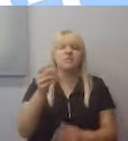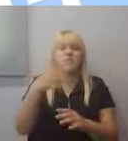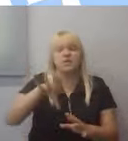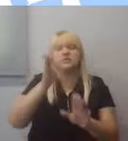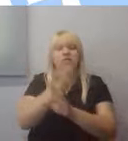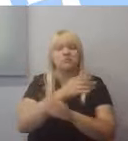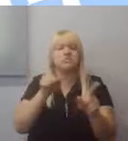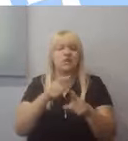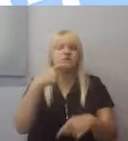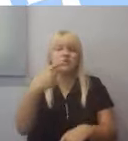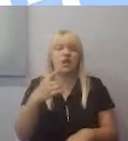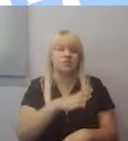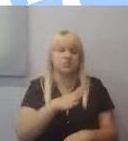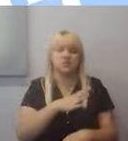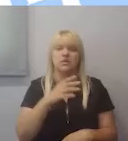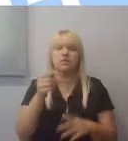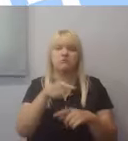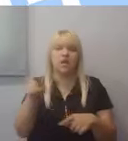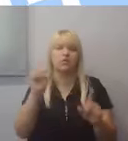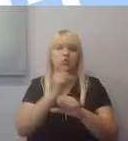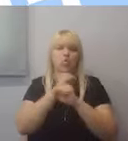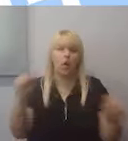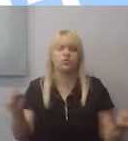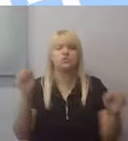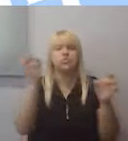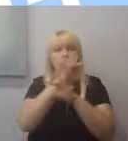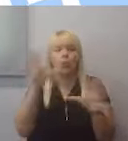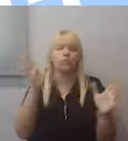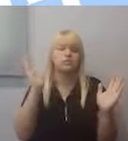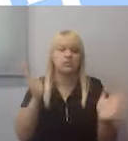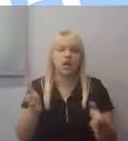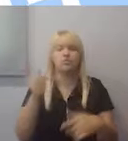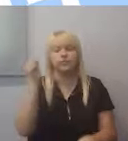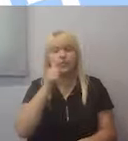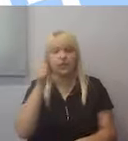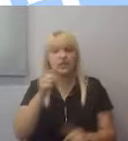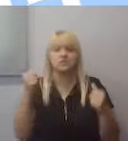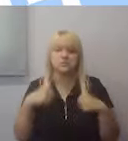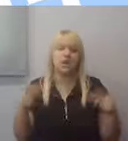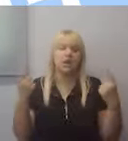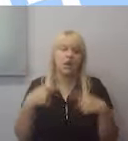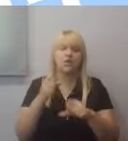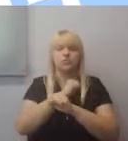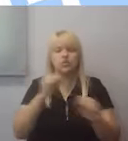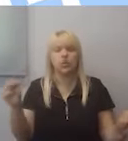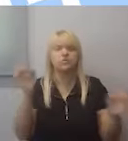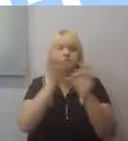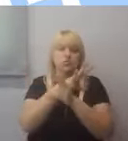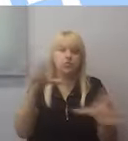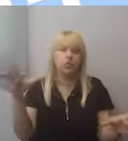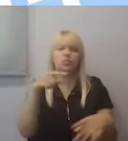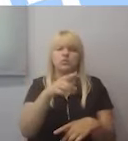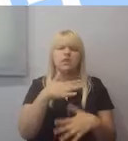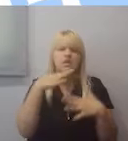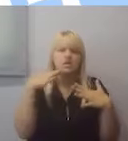kad ir tai drošības kultūrai jābūt ikdienā miera laikos tai drošības kultūrai teiksim ir tik liels